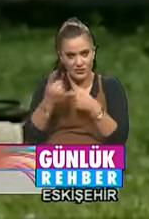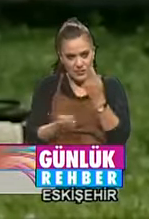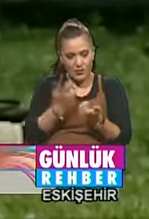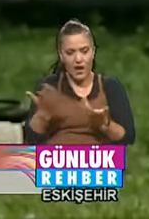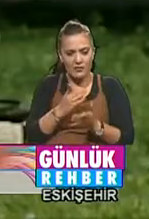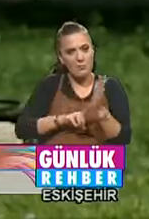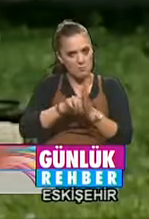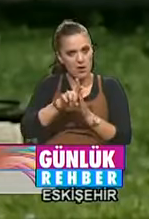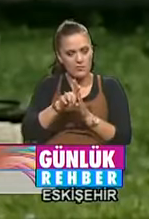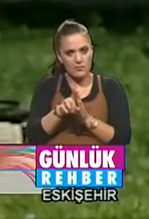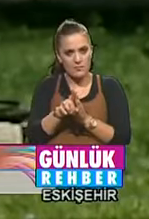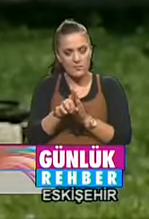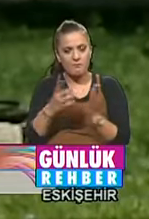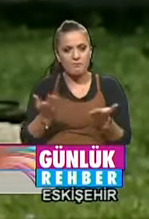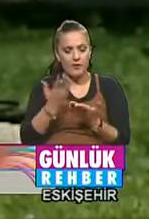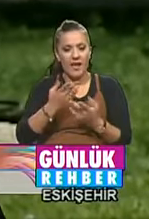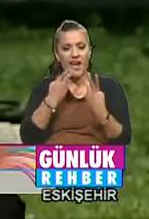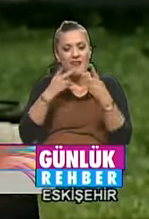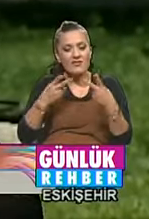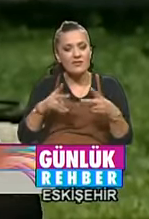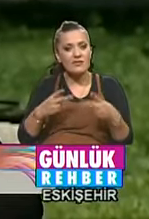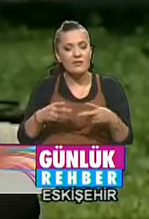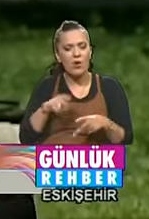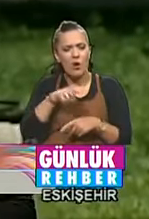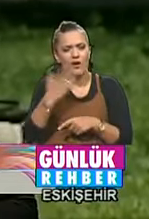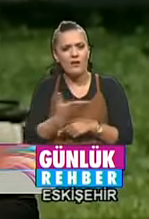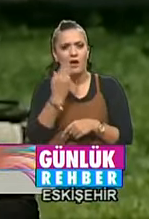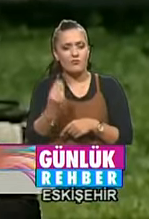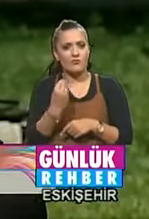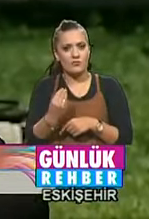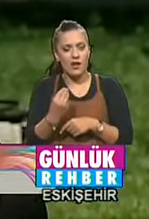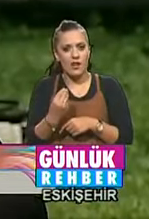Hatta başarmıştır. Yani açıklamalarını o kadar güzel